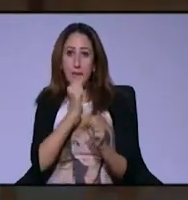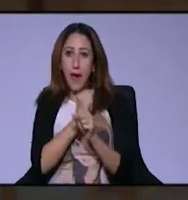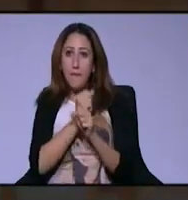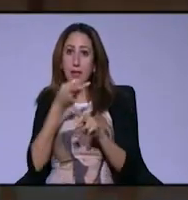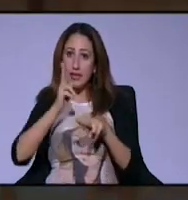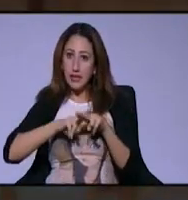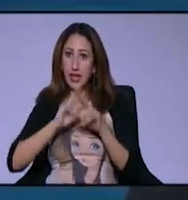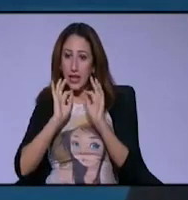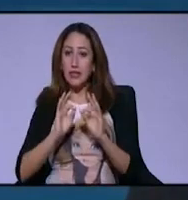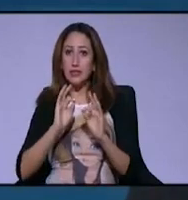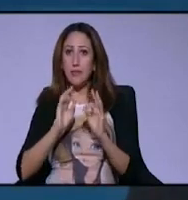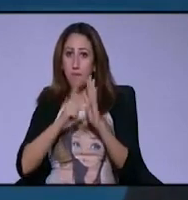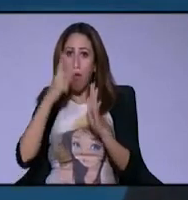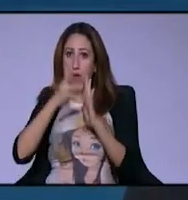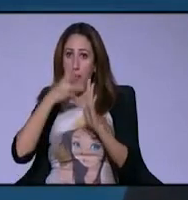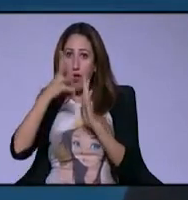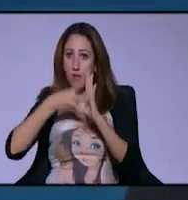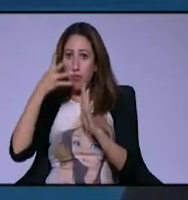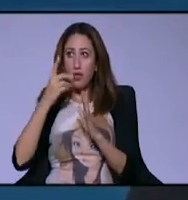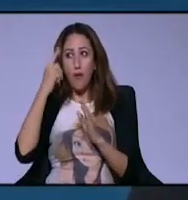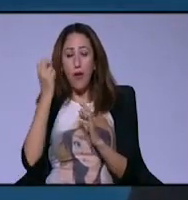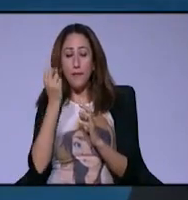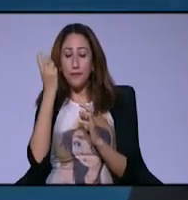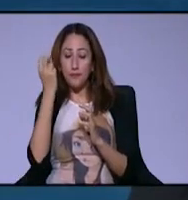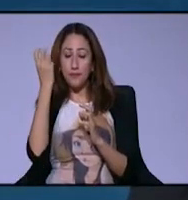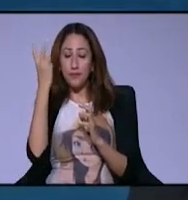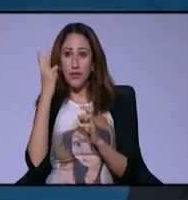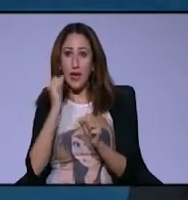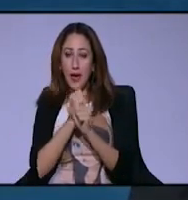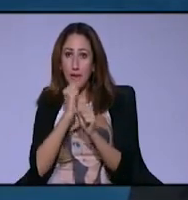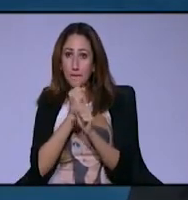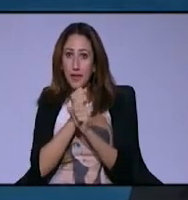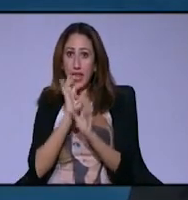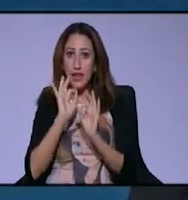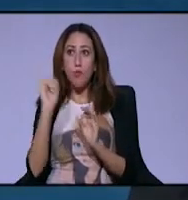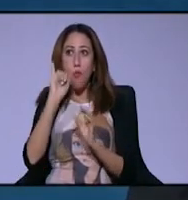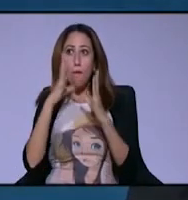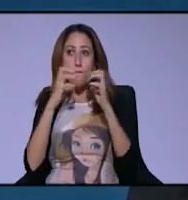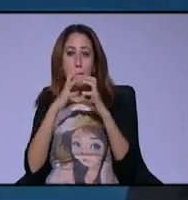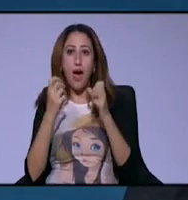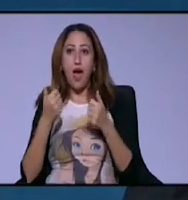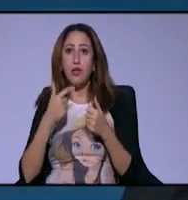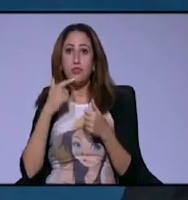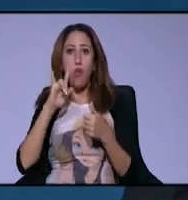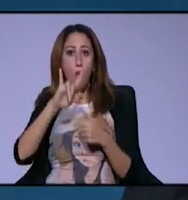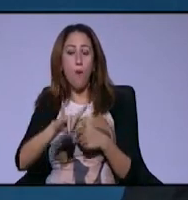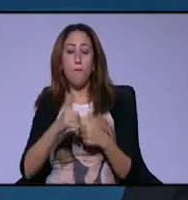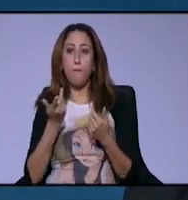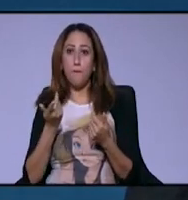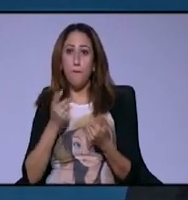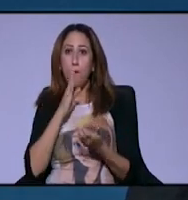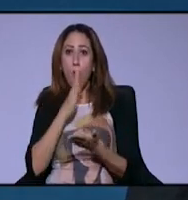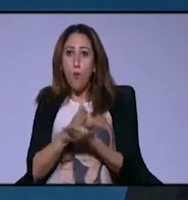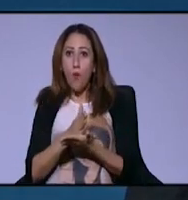لوجود عبقريات كثيرة تبدع في مثل هذا العمل وتبرز معاني المحبة والتعظيم وتبين